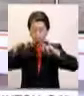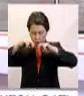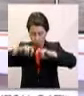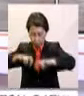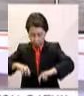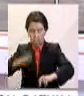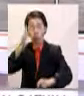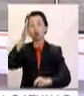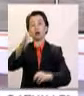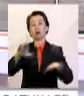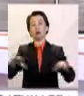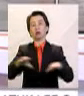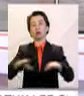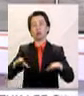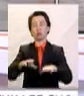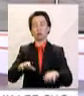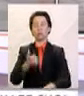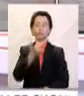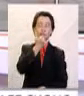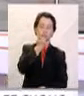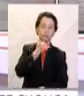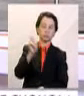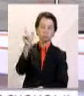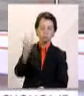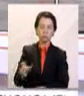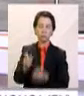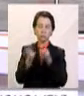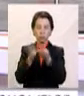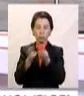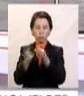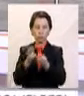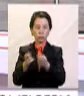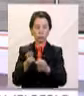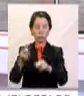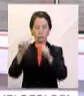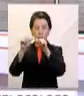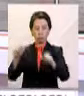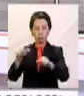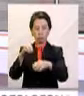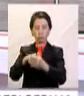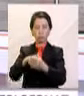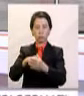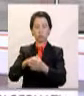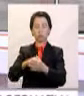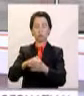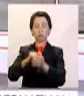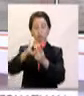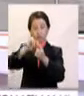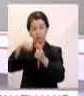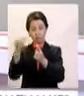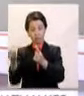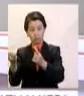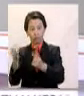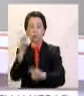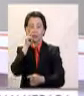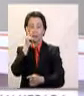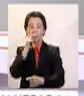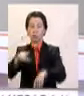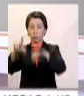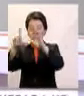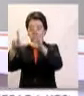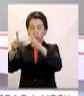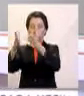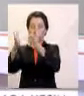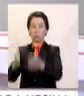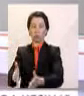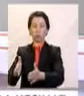Siasatan akan dijalankan terhadap kecuaian pihak pengurusan asrama akhlak di Jitra, Kedah sehingga menyebabkan 7